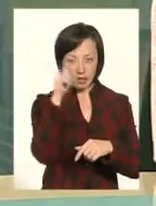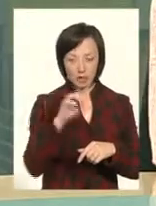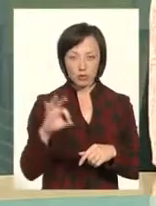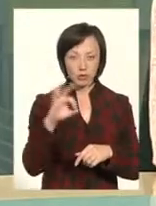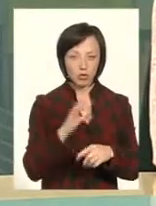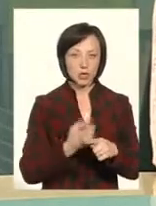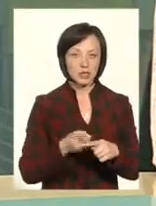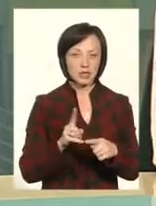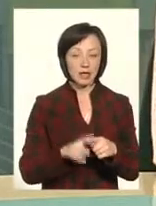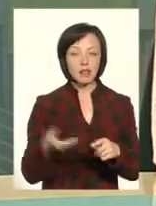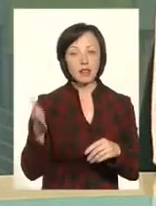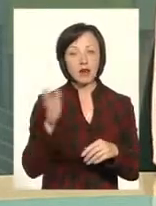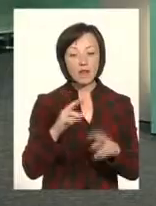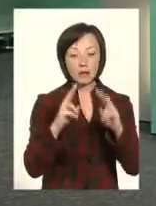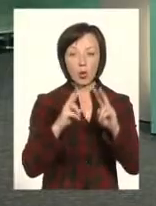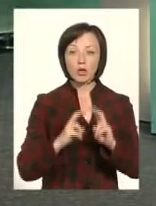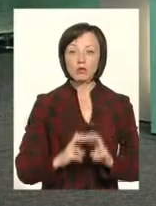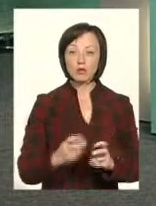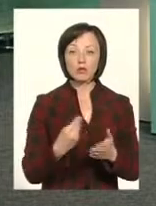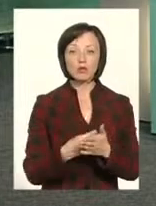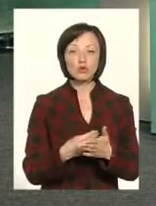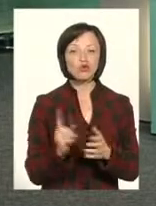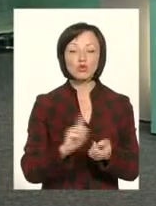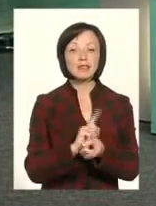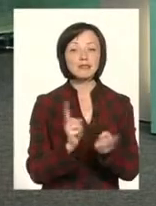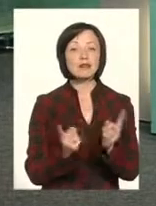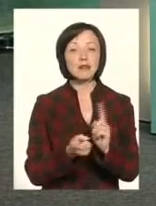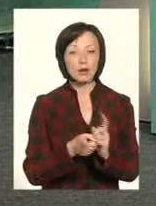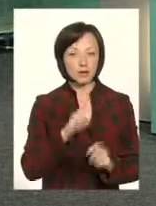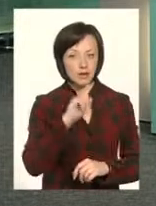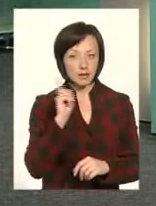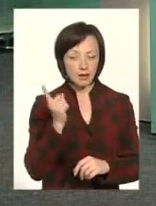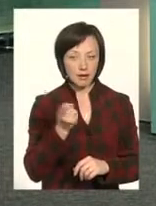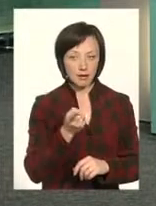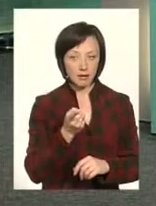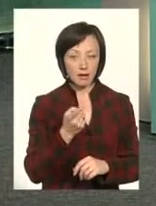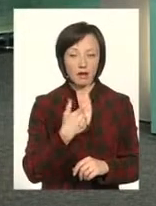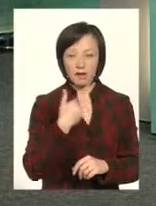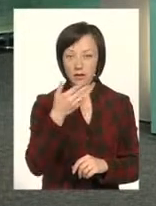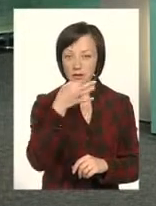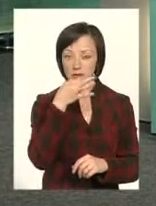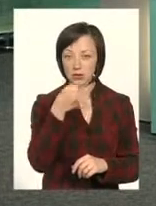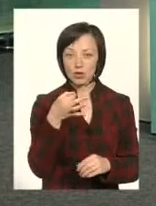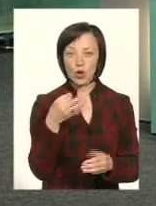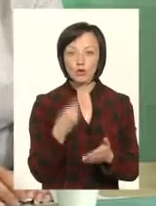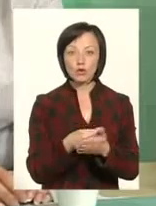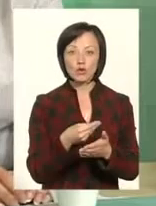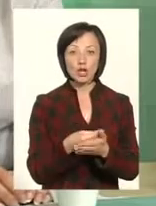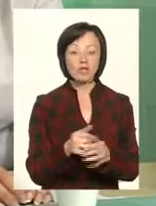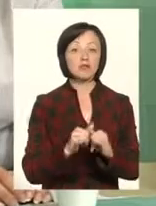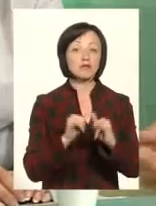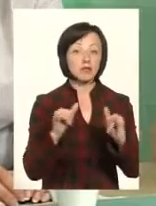так? Давайте проаналізуємо бюджет. Що змінилося за цей рік? Я вам скажу, бюджет став тільки